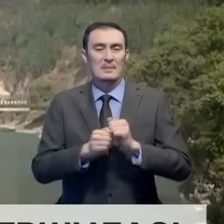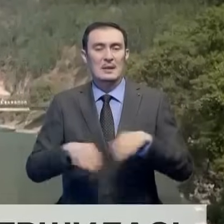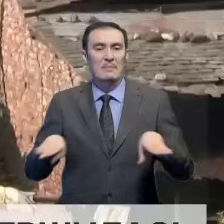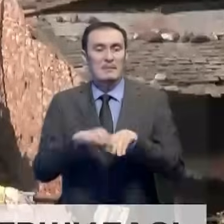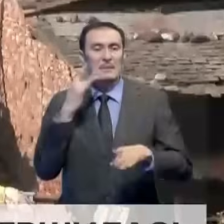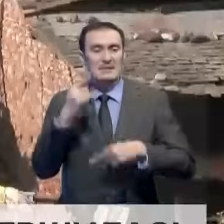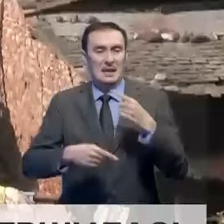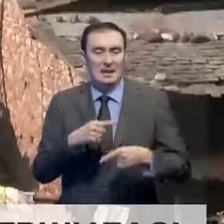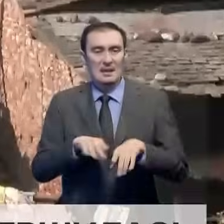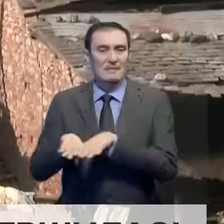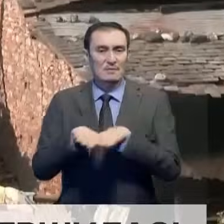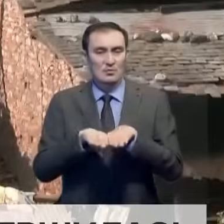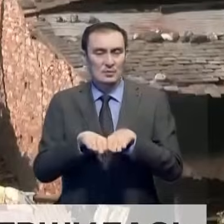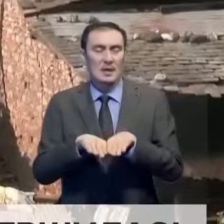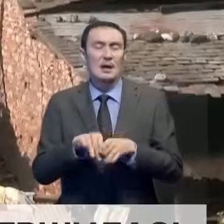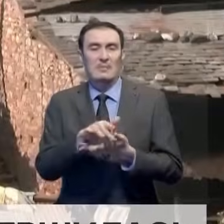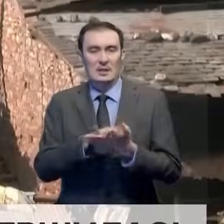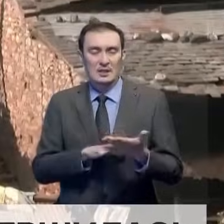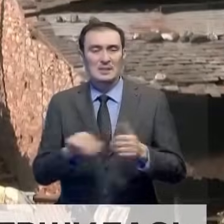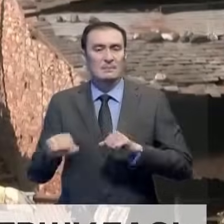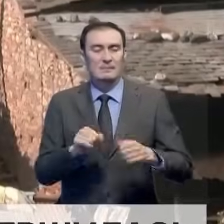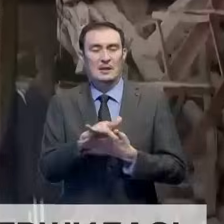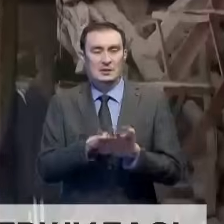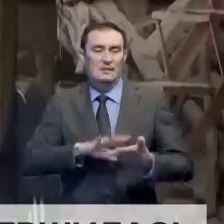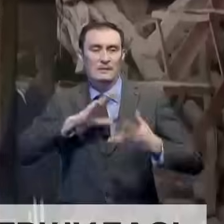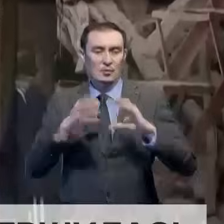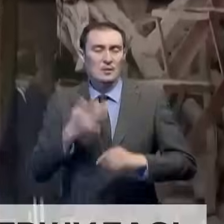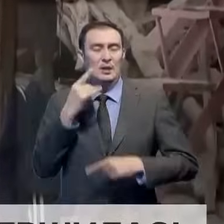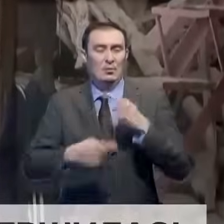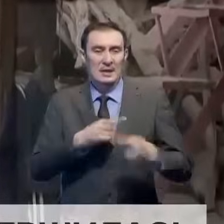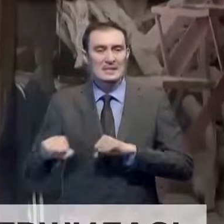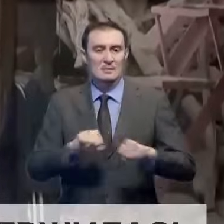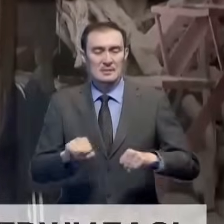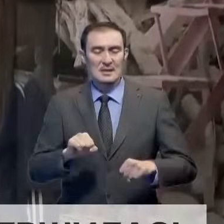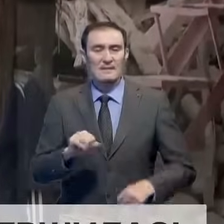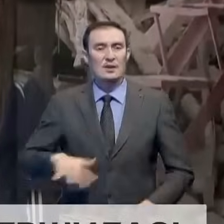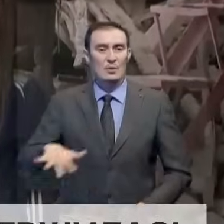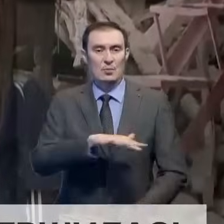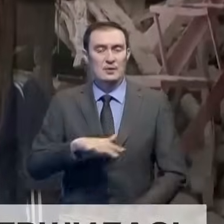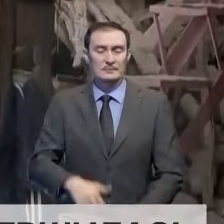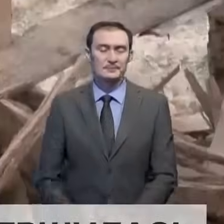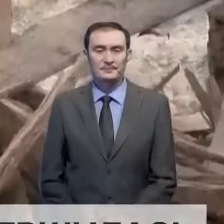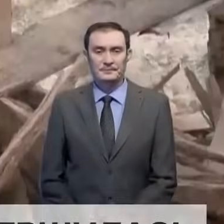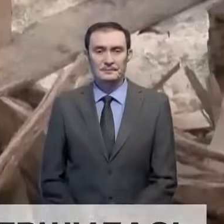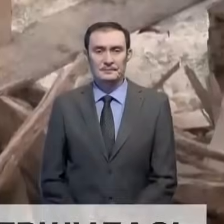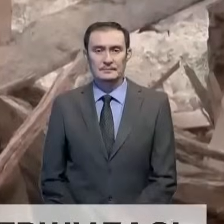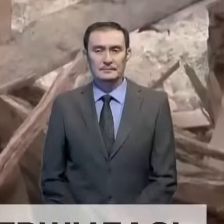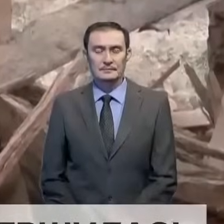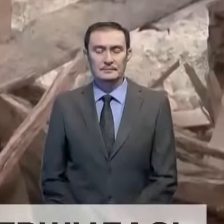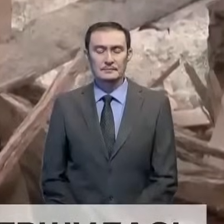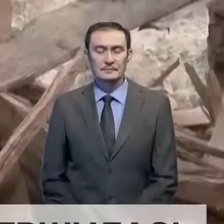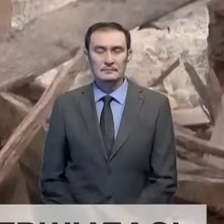которые постоянно движутся. Процесс продолжается и сегодня, что приводит к регулярным землетрясениям в регионе. Сандугаш Байгуаныш, Хабар